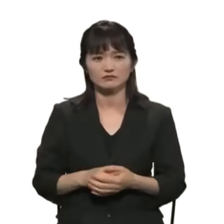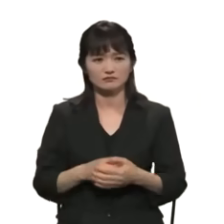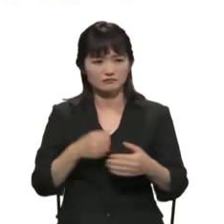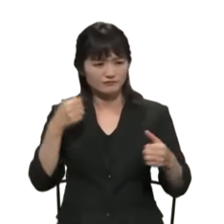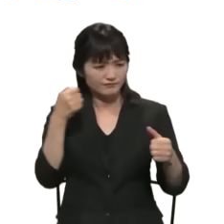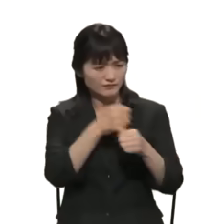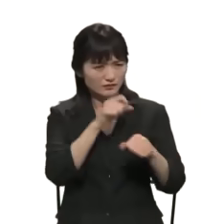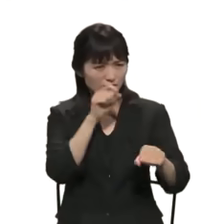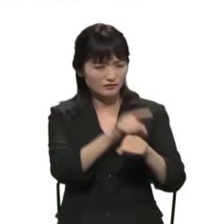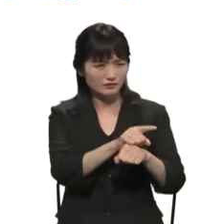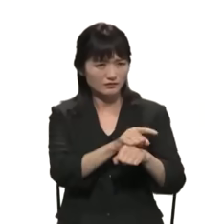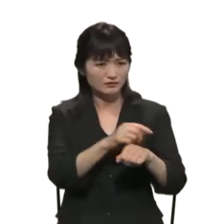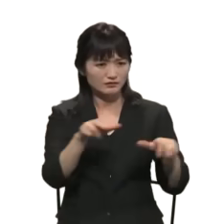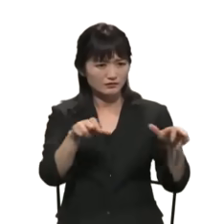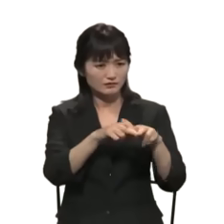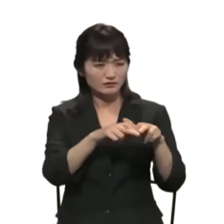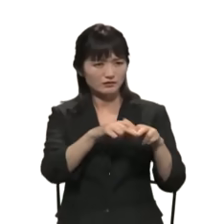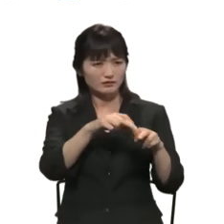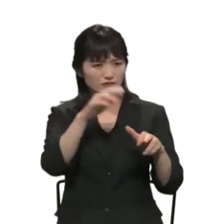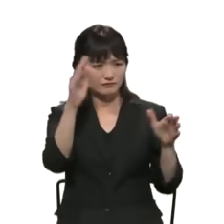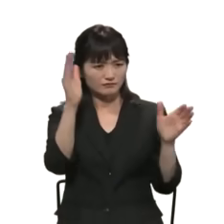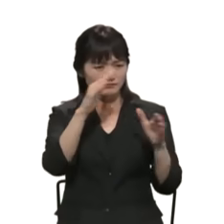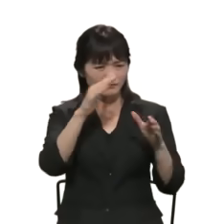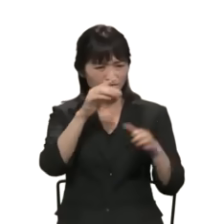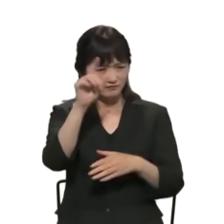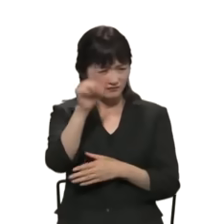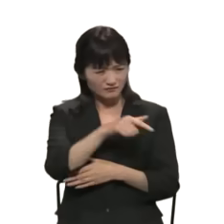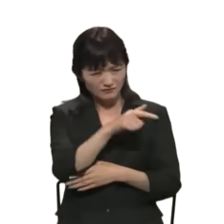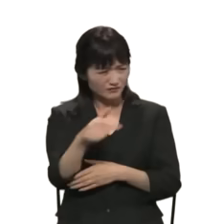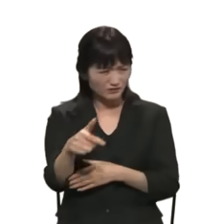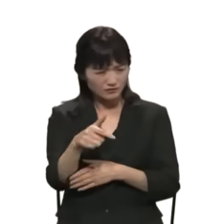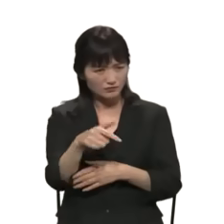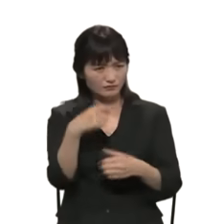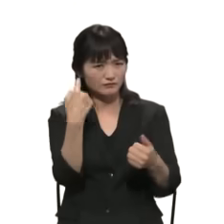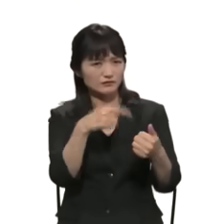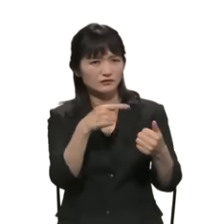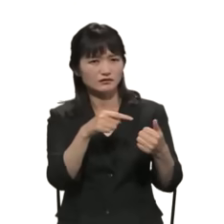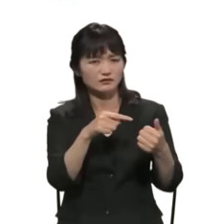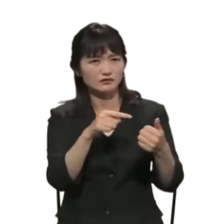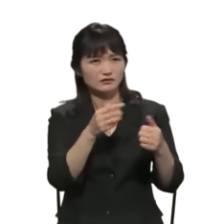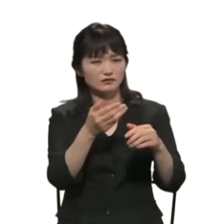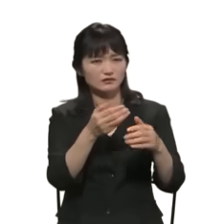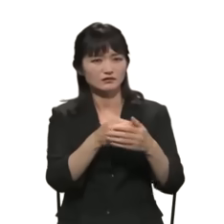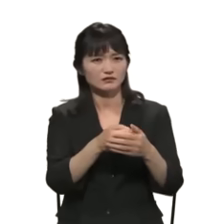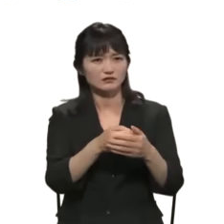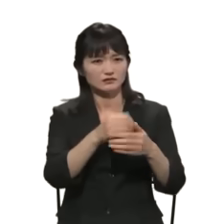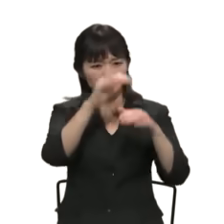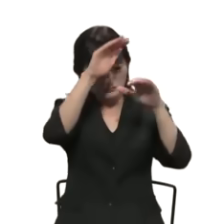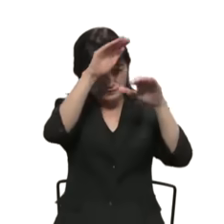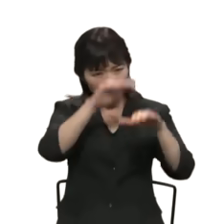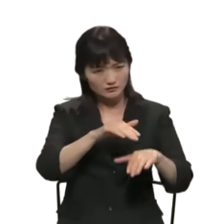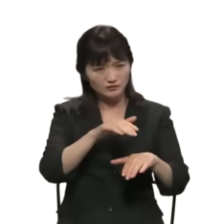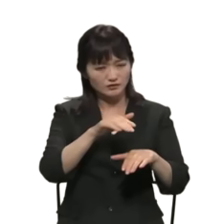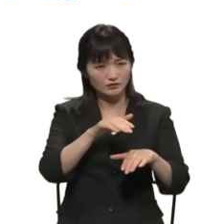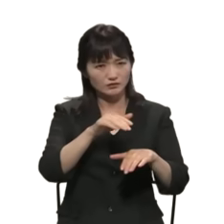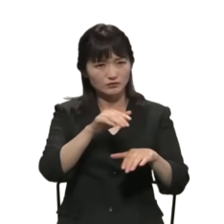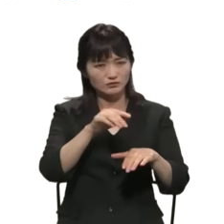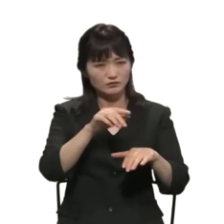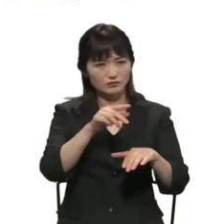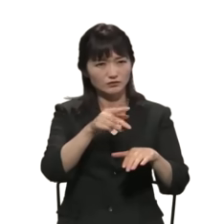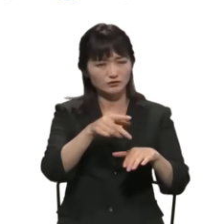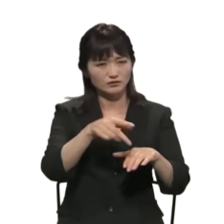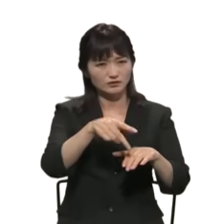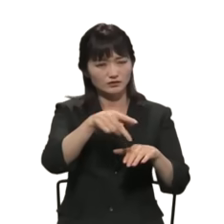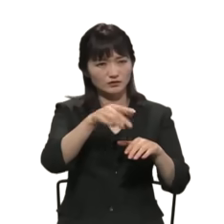학생을 하루 종일 가르치는 상황에서 짜증내는 걸 앞뒤 맥락을 다 자르고 이렇게 고소하는 건 좀 균형에 맞지 않다 이렇게